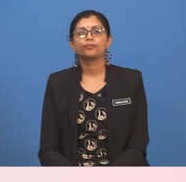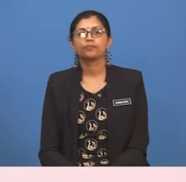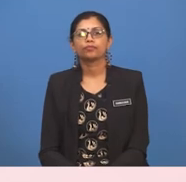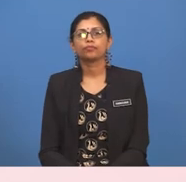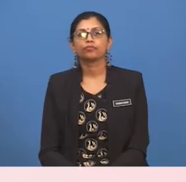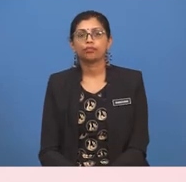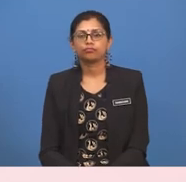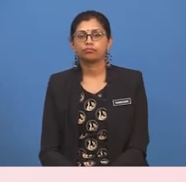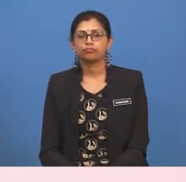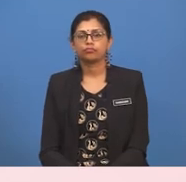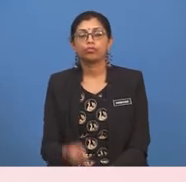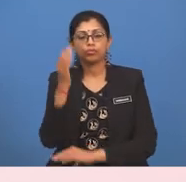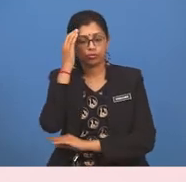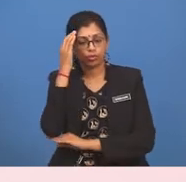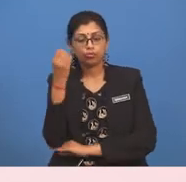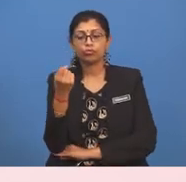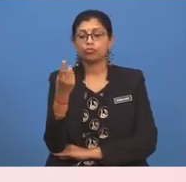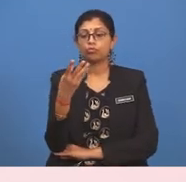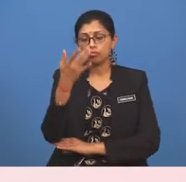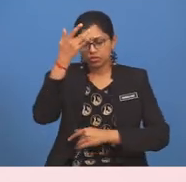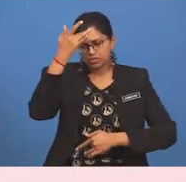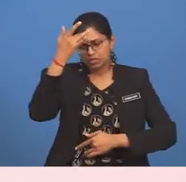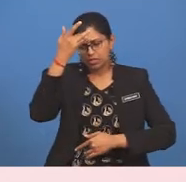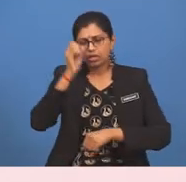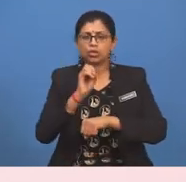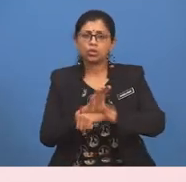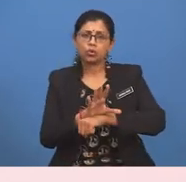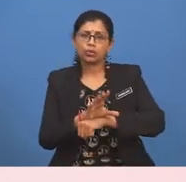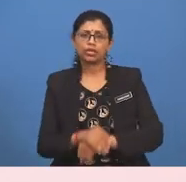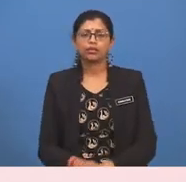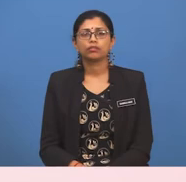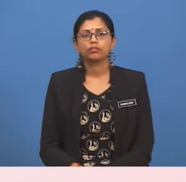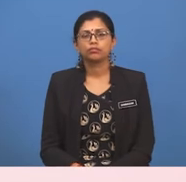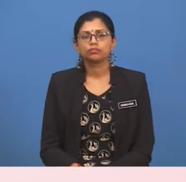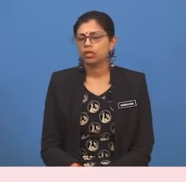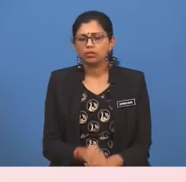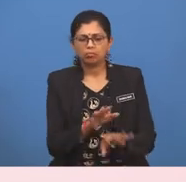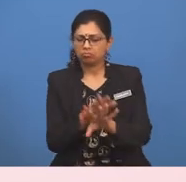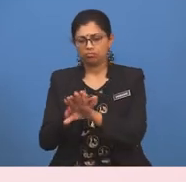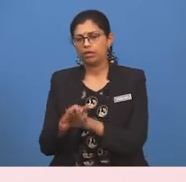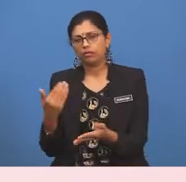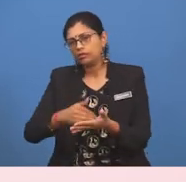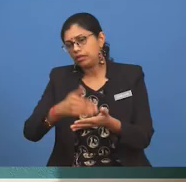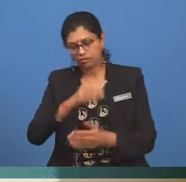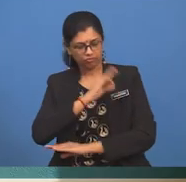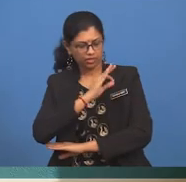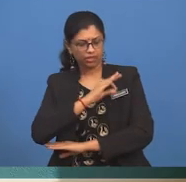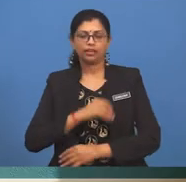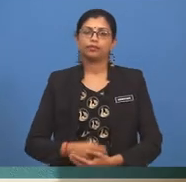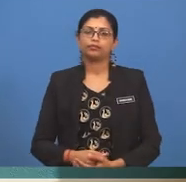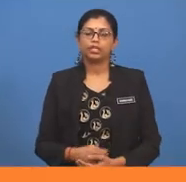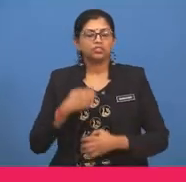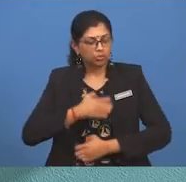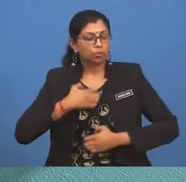mengetahui bilangan pesakit COVID-19 dan macam-macam lagi. Seronok